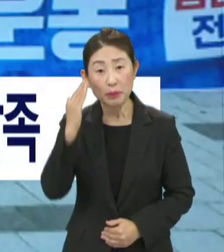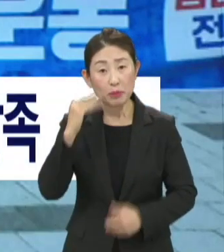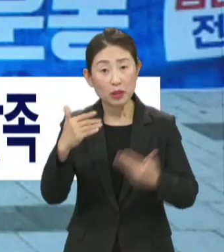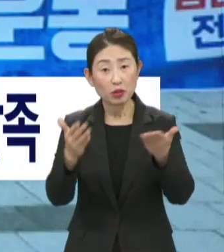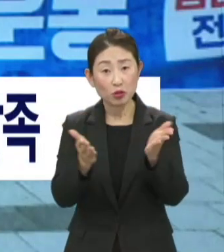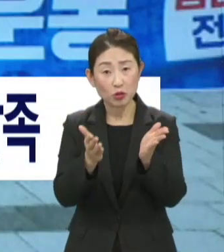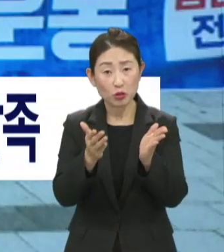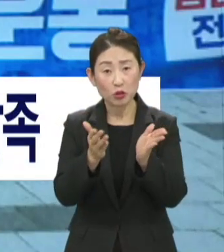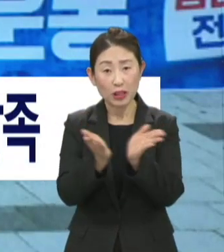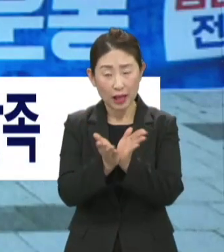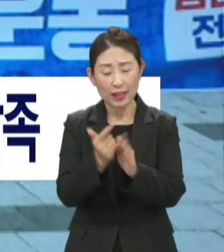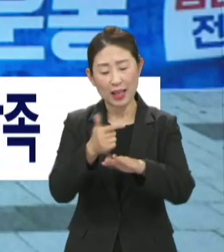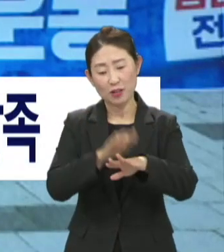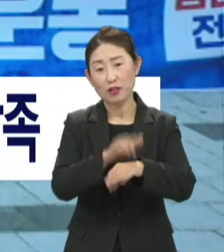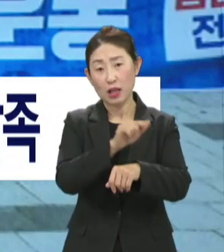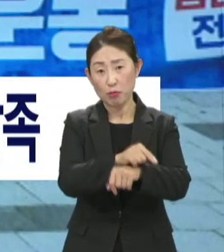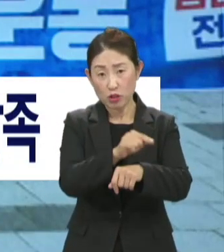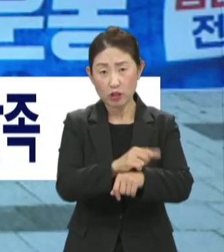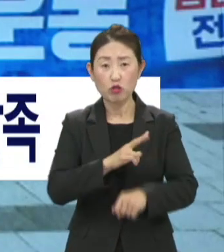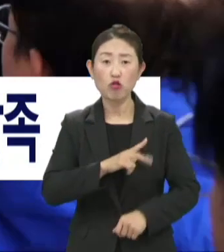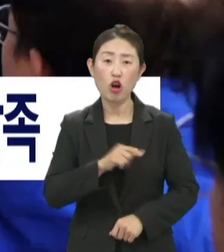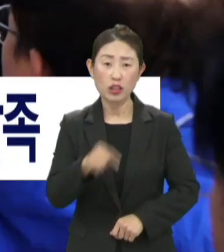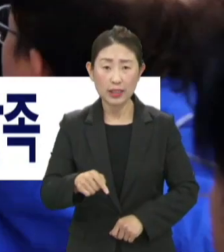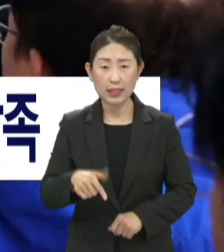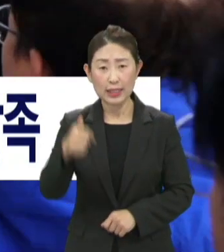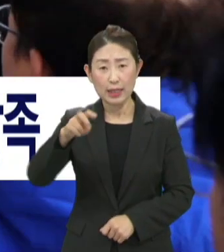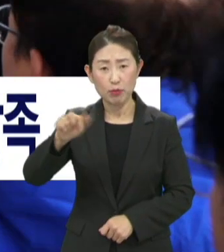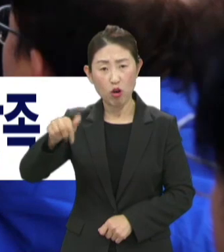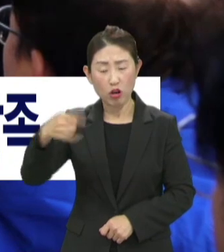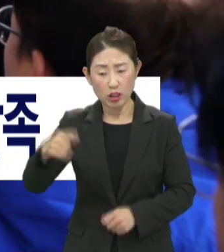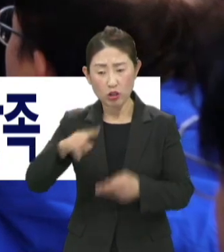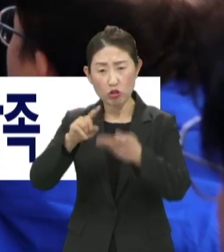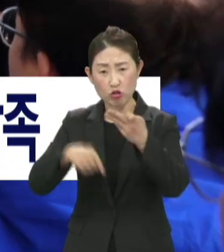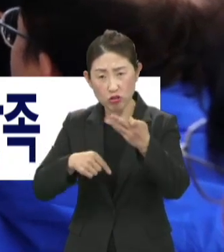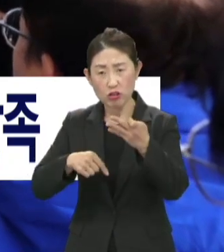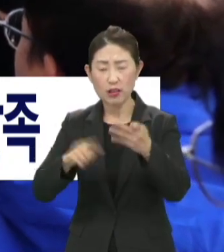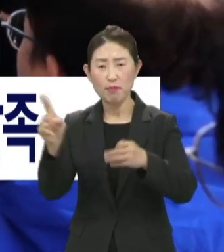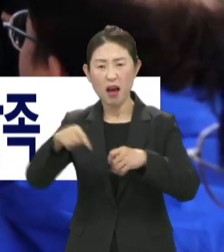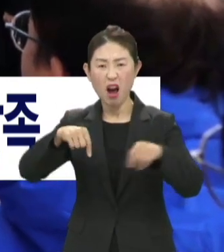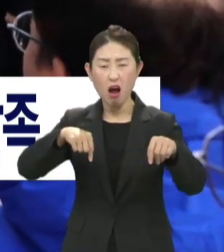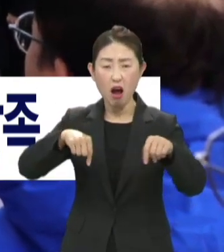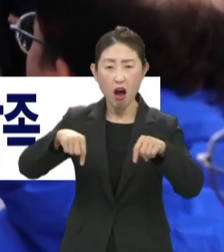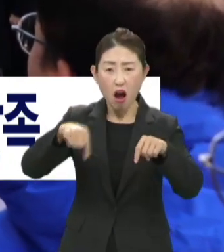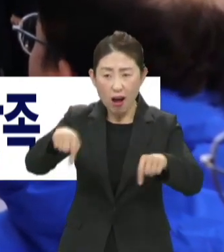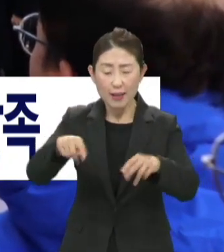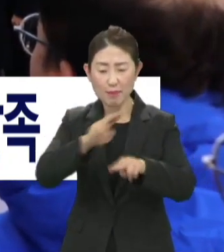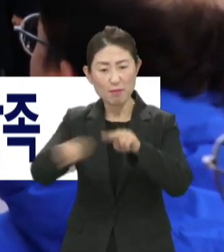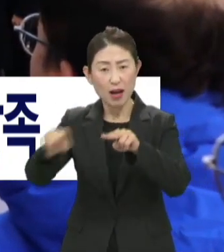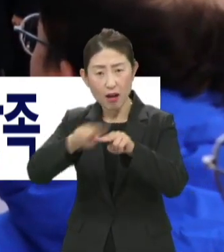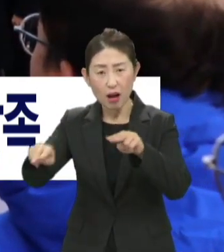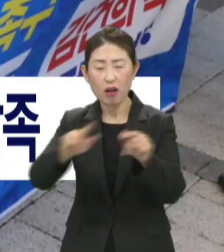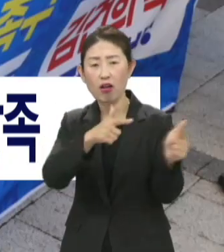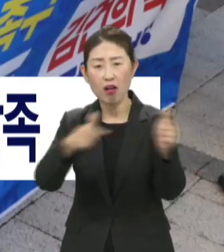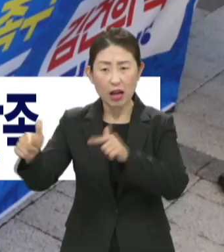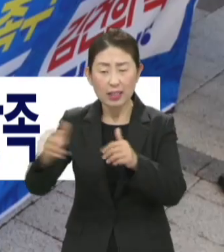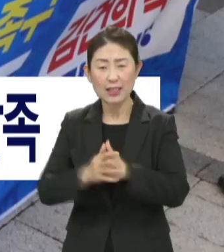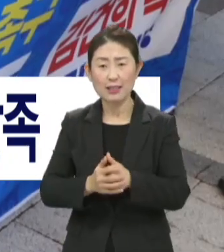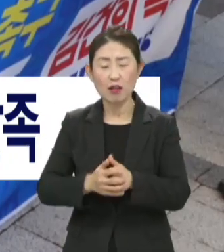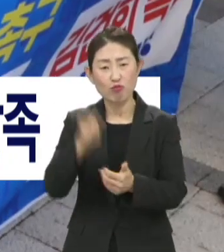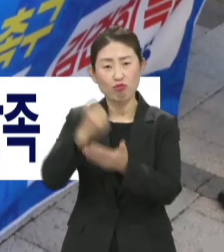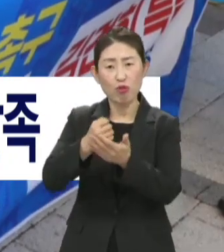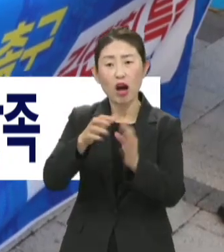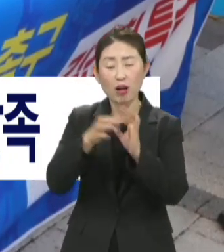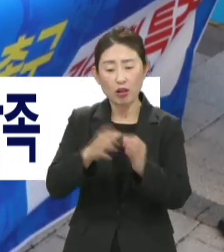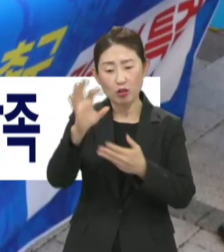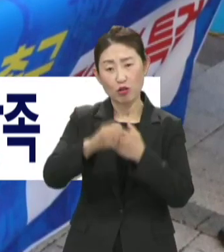민주당 대전 시당이 김건희 윤성열 국정 농단 규탄과 특검을 촉구하는 천만인 서명운동 본부의 발대식을 서구